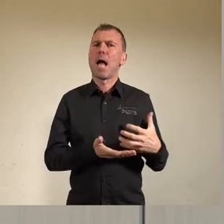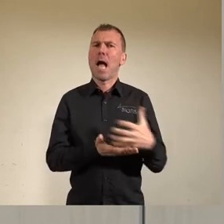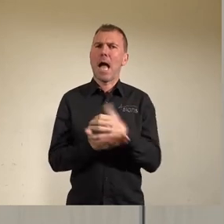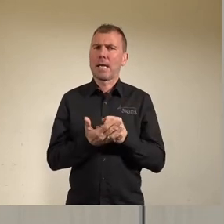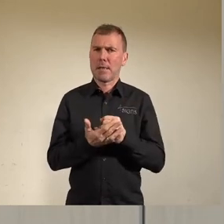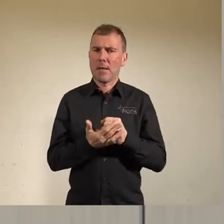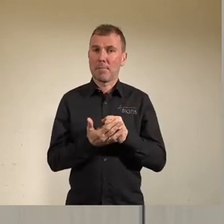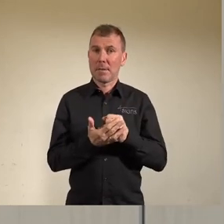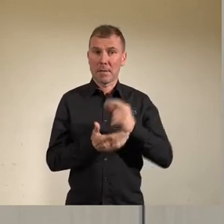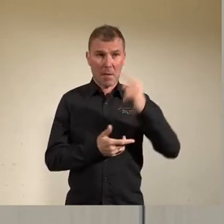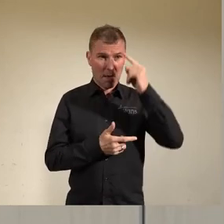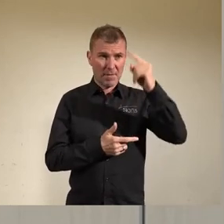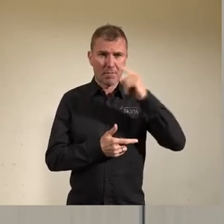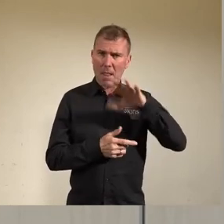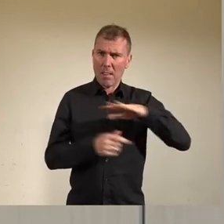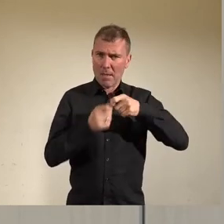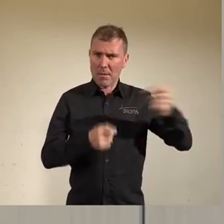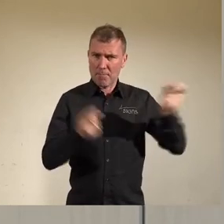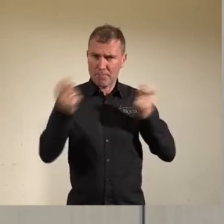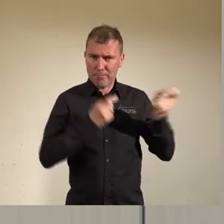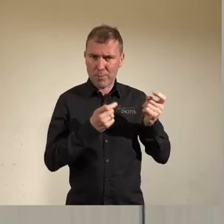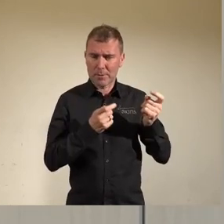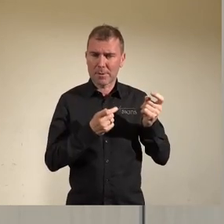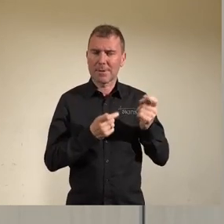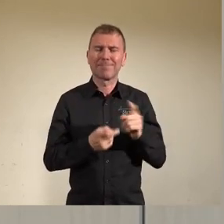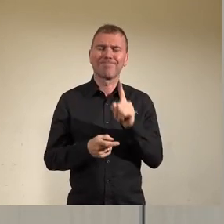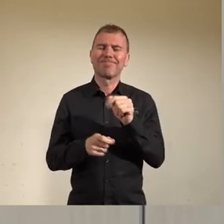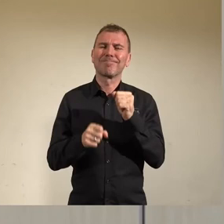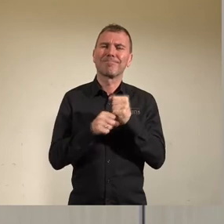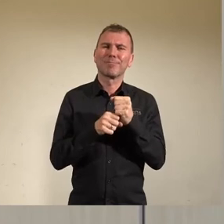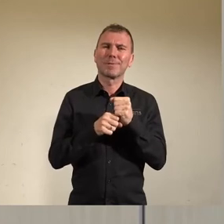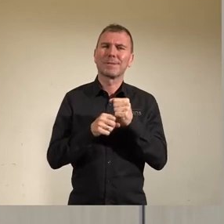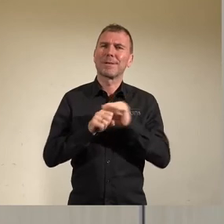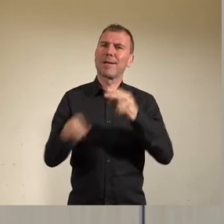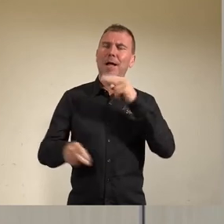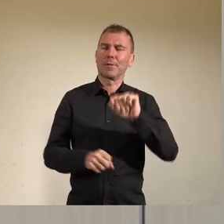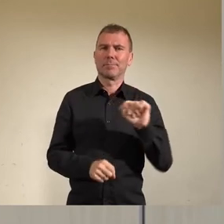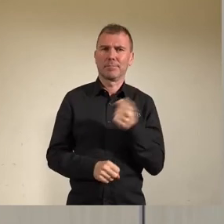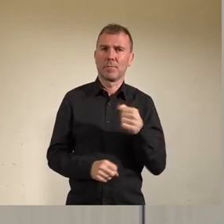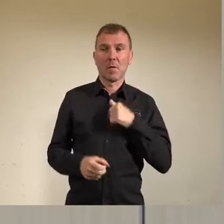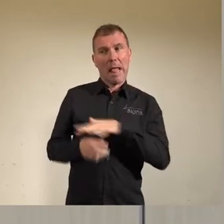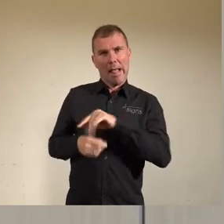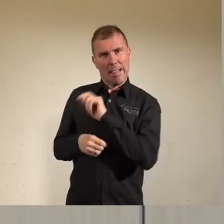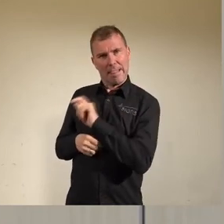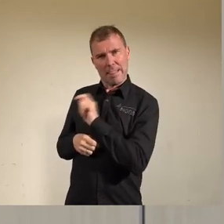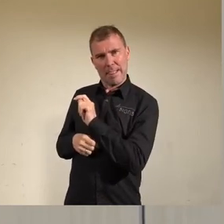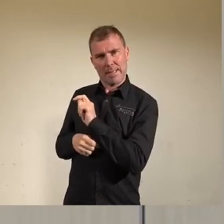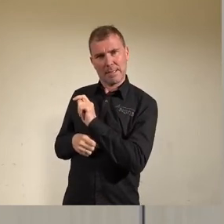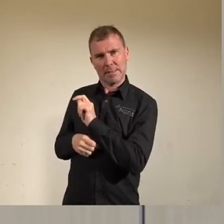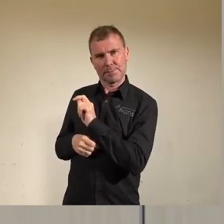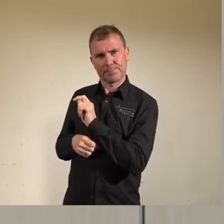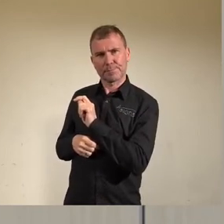wissen von Land und Bund, da muss man ein bisschen differenzieren. Also soweit wir für das Land